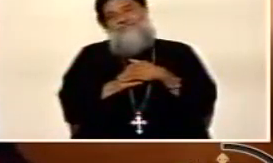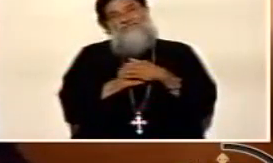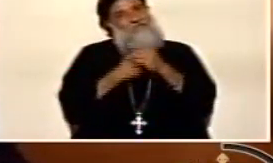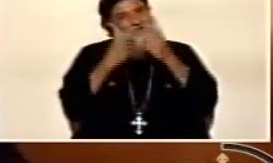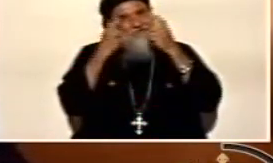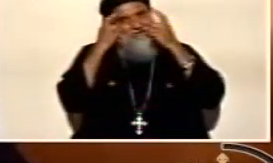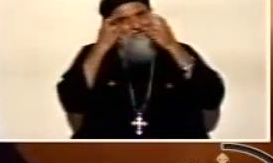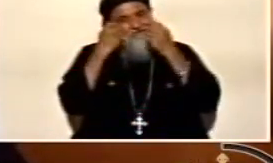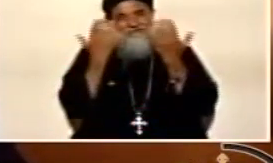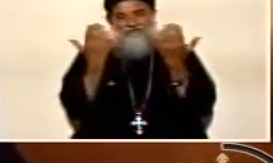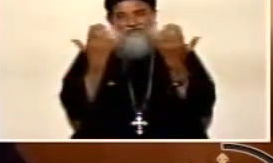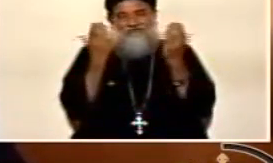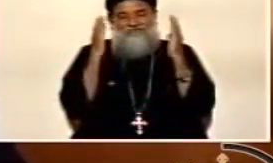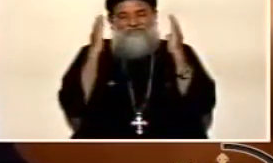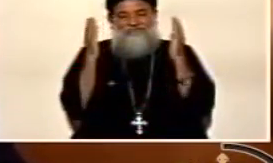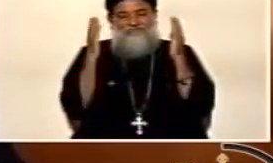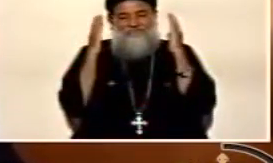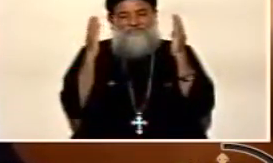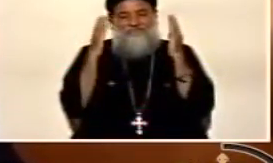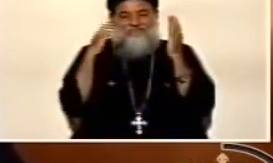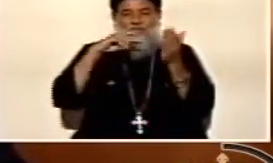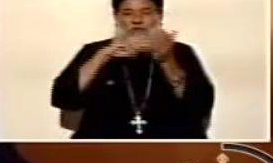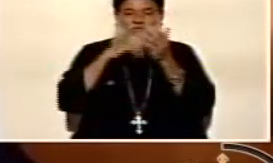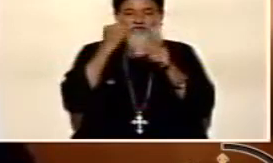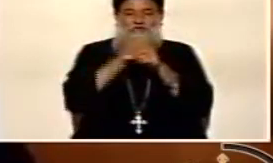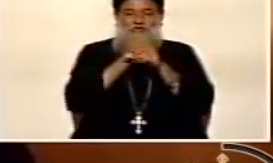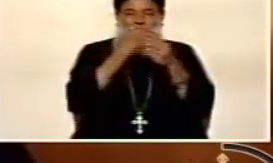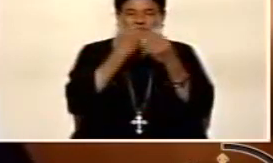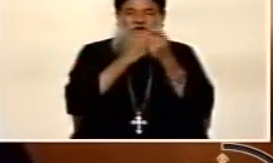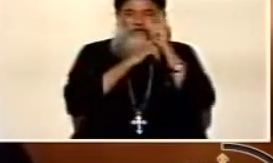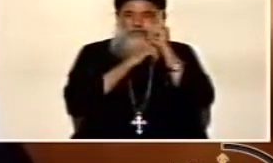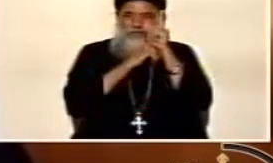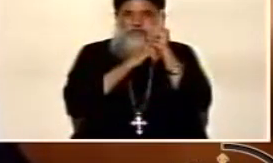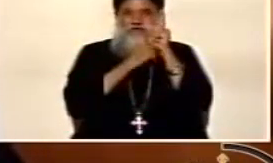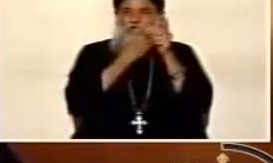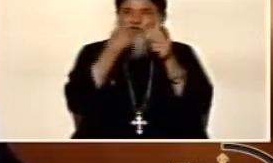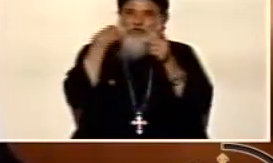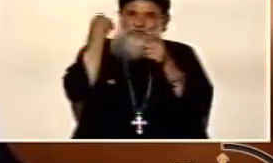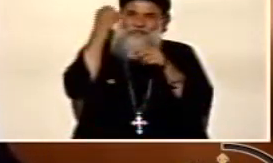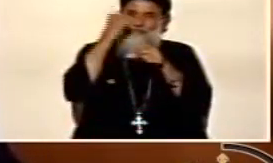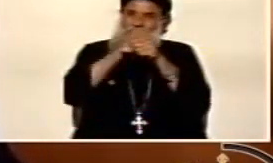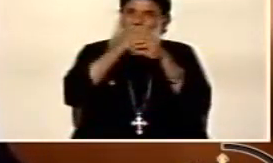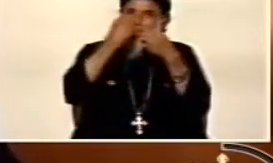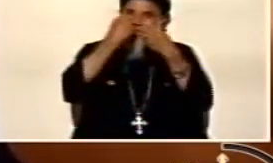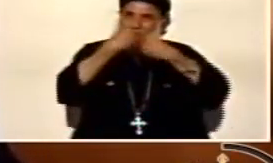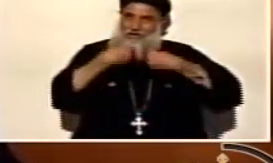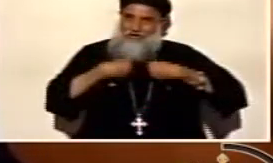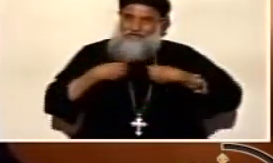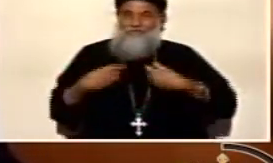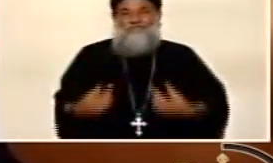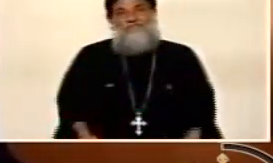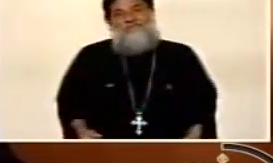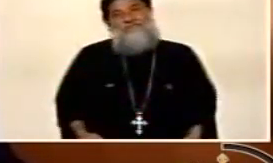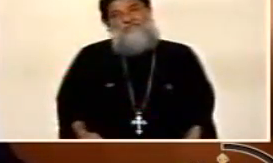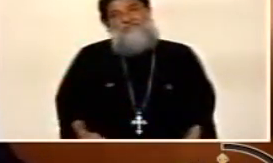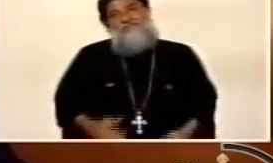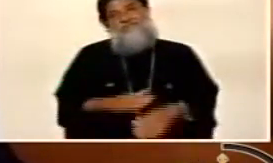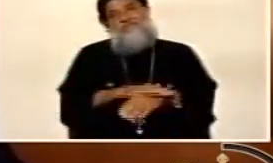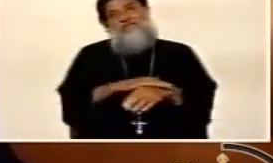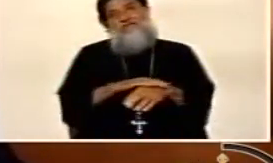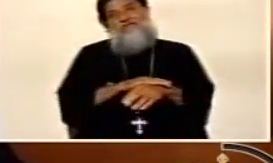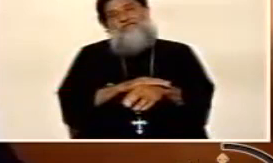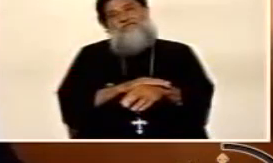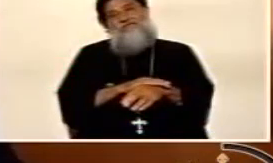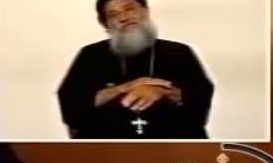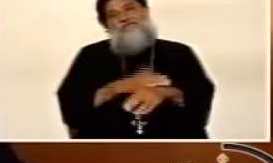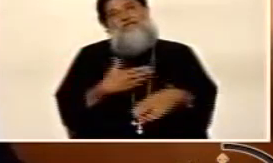ومتعزية بالصلاة وبعمله الالهي وبعمل روح ربنا في حياتها، لما الواحد يحس انه